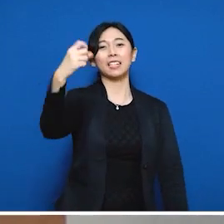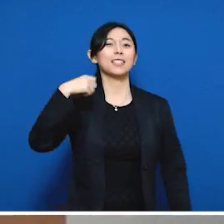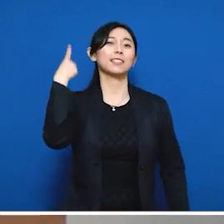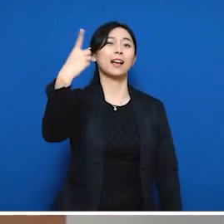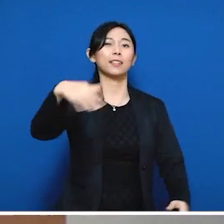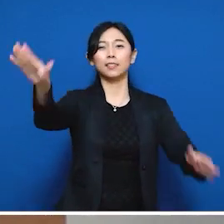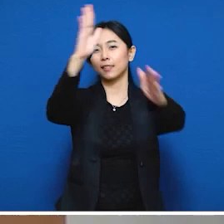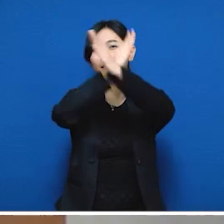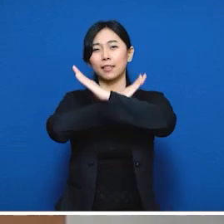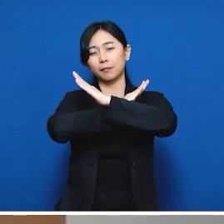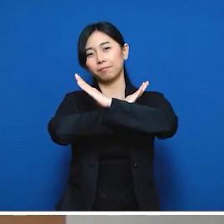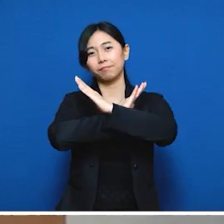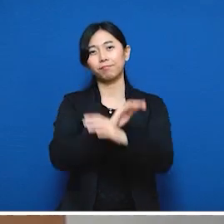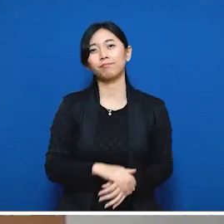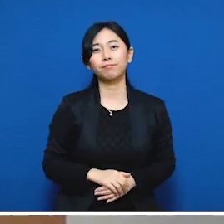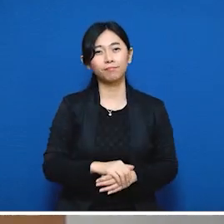Sekali-kali tidak.